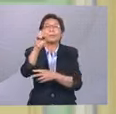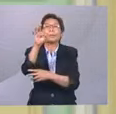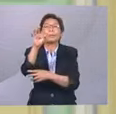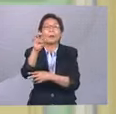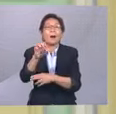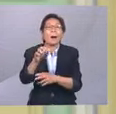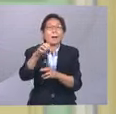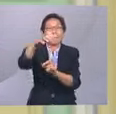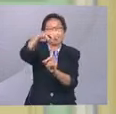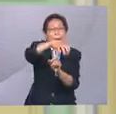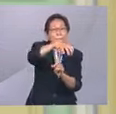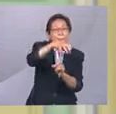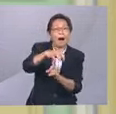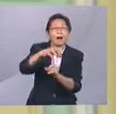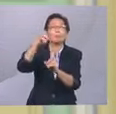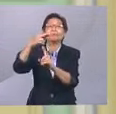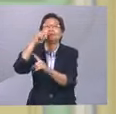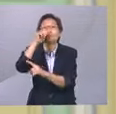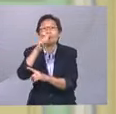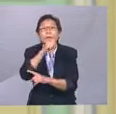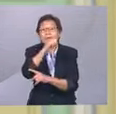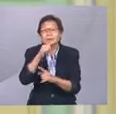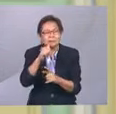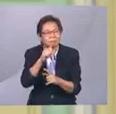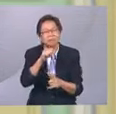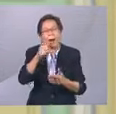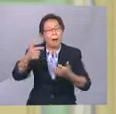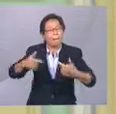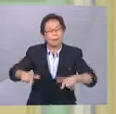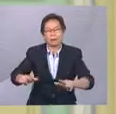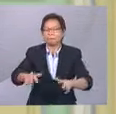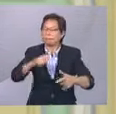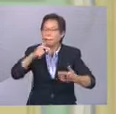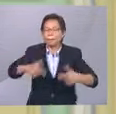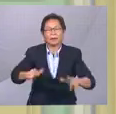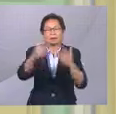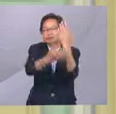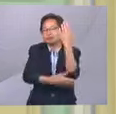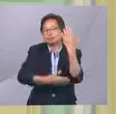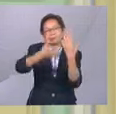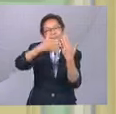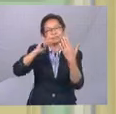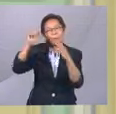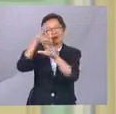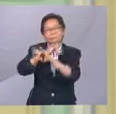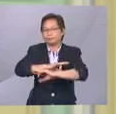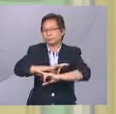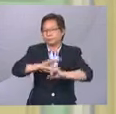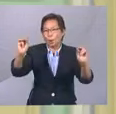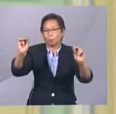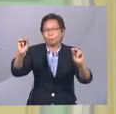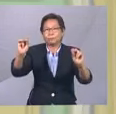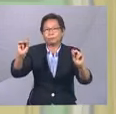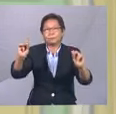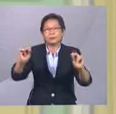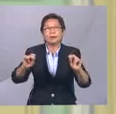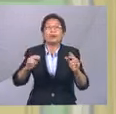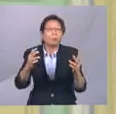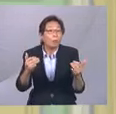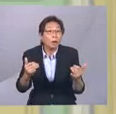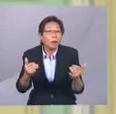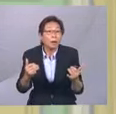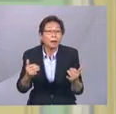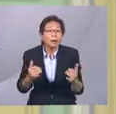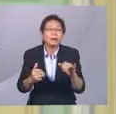Ramadan terjadi umumkan malam bazar Ramadhan tidak dibenarkan diseluruh negara soal dari segi